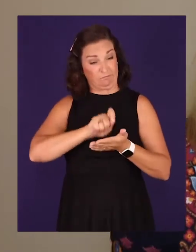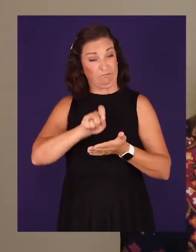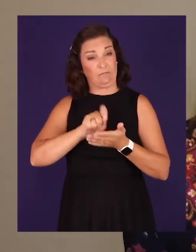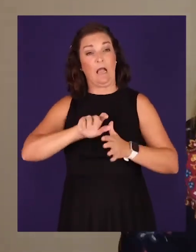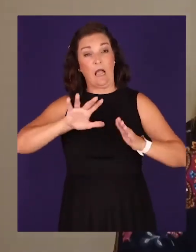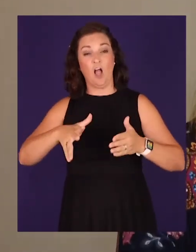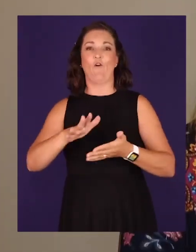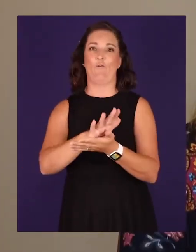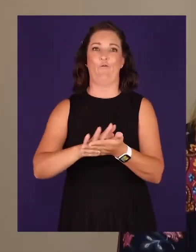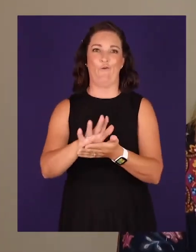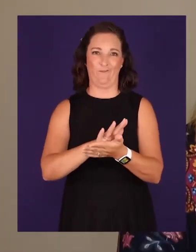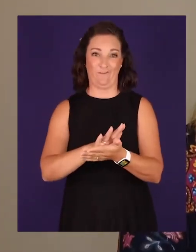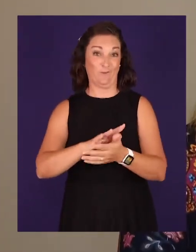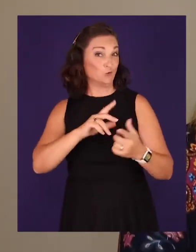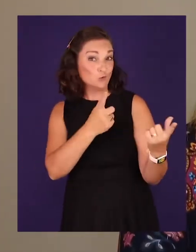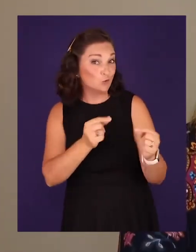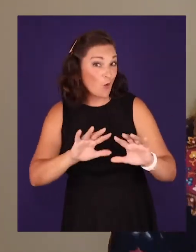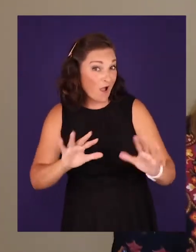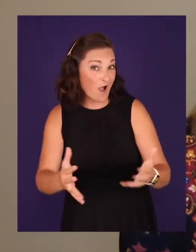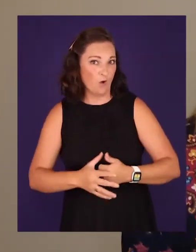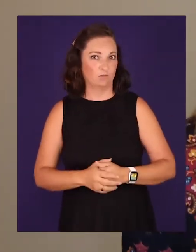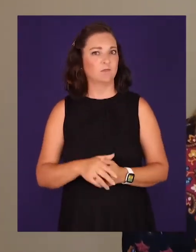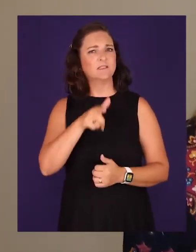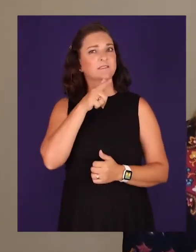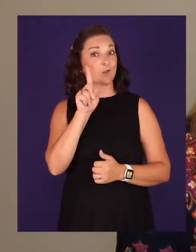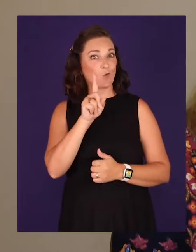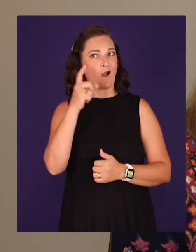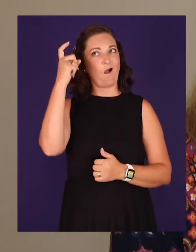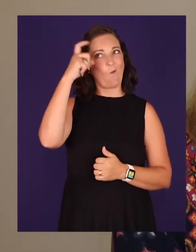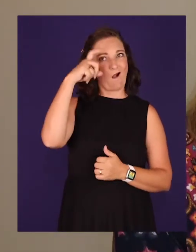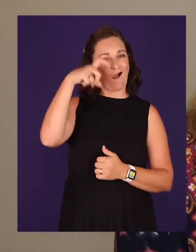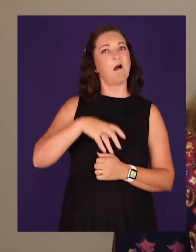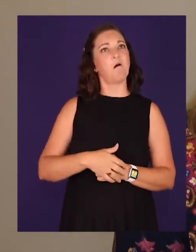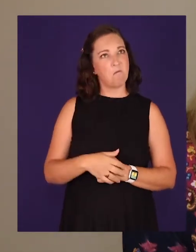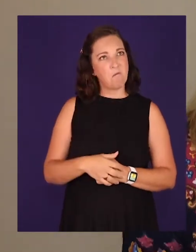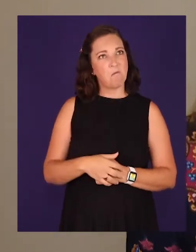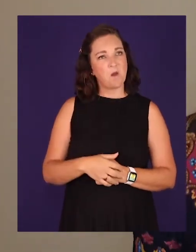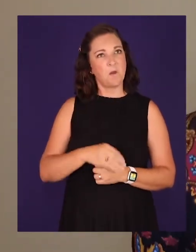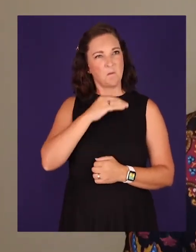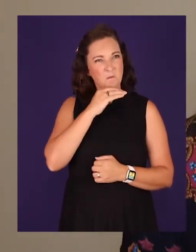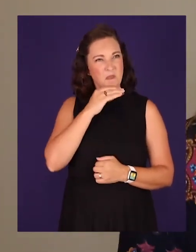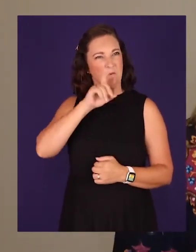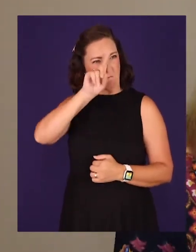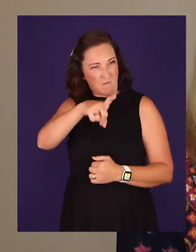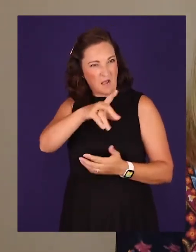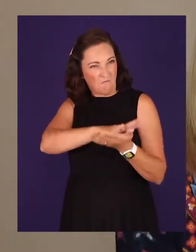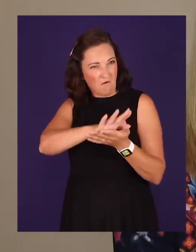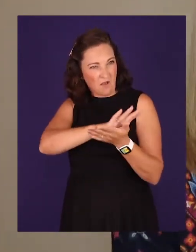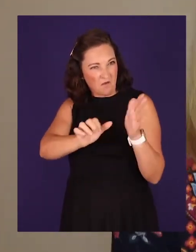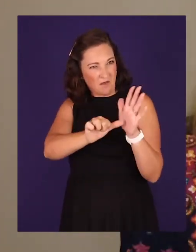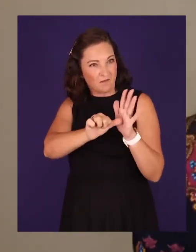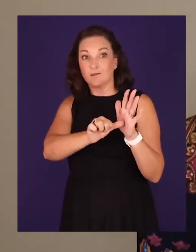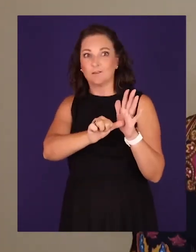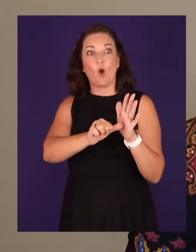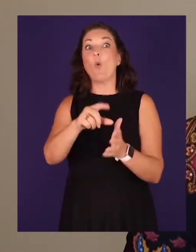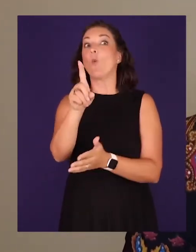hoe te werk te gaan om het recht te krijgen. Hy sê hierdie wijze ding, hy sê, dit gaan nie oor dat jy moet vergewe nie, maar wat